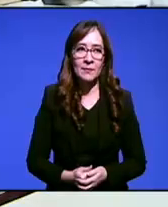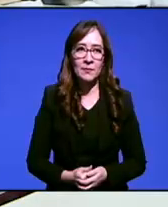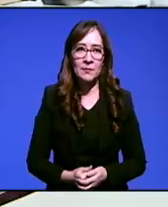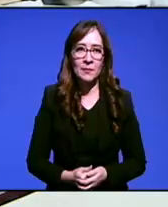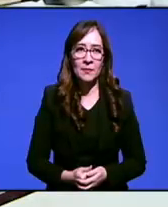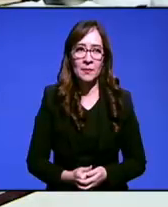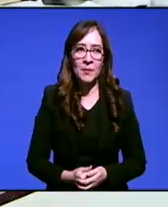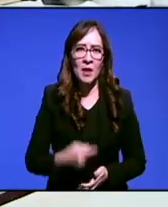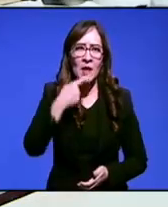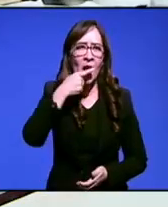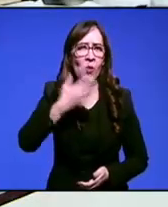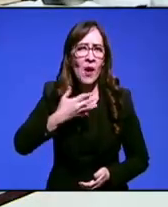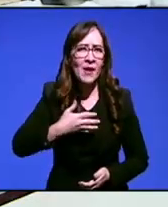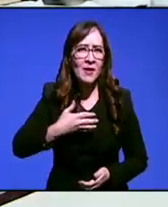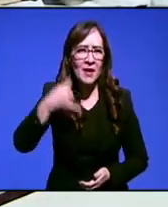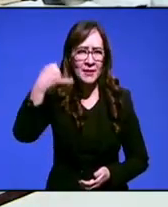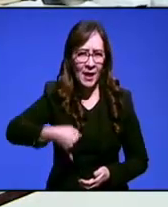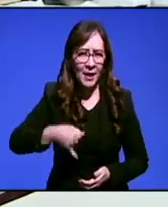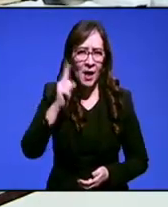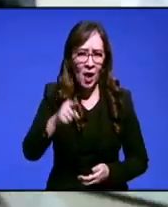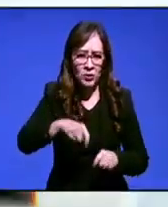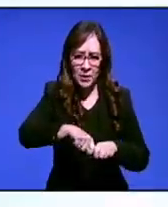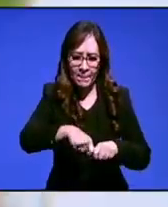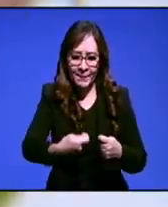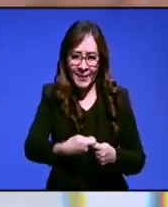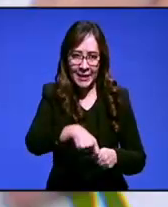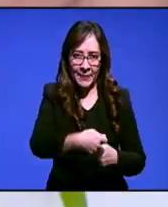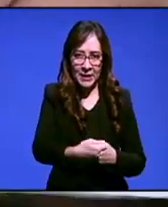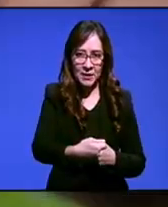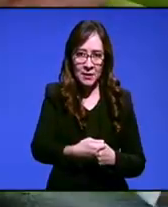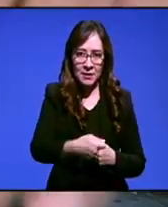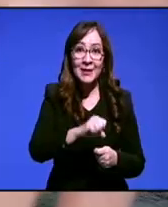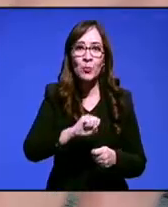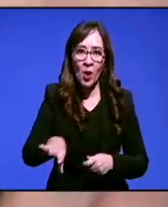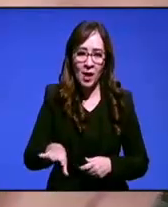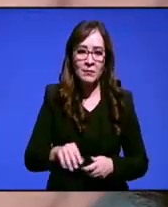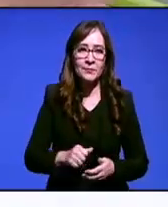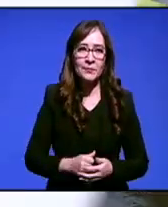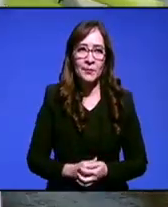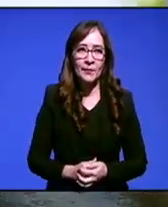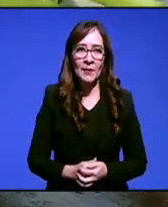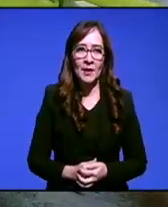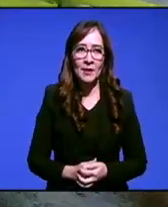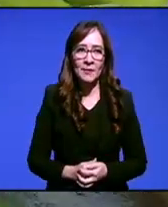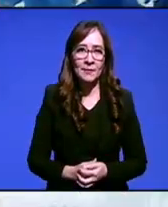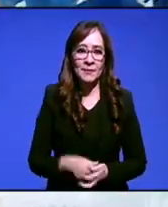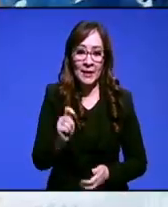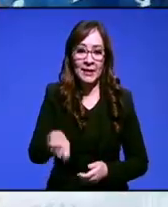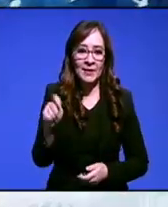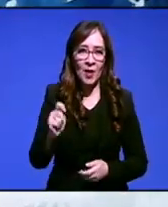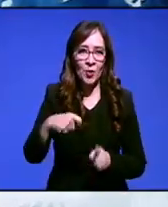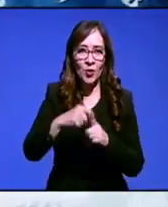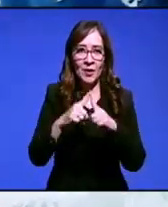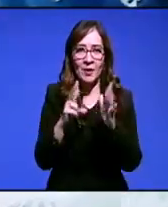yang daun-daunnya ini ya. Oh, jadi harus dipilah-pilih lagi ya. Begitu pula dengan sayur kangkung.